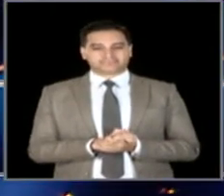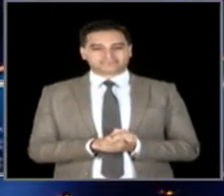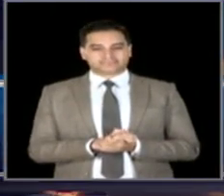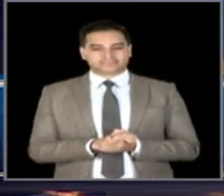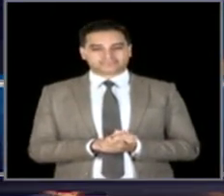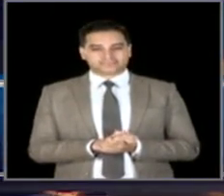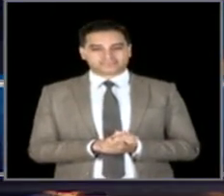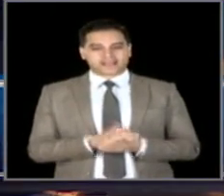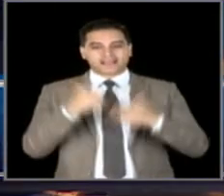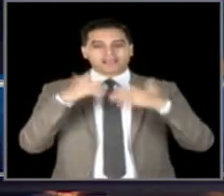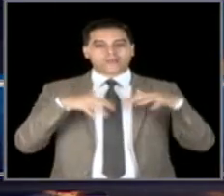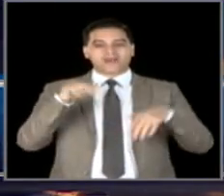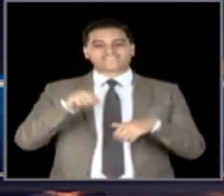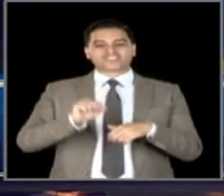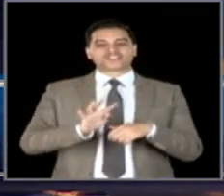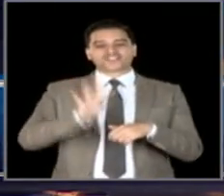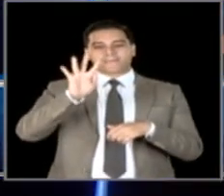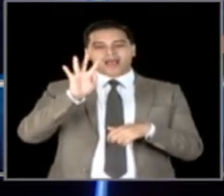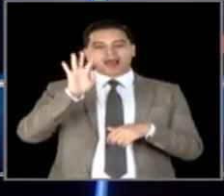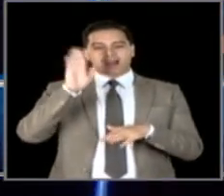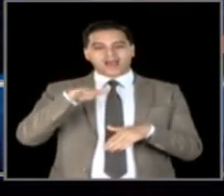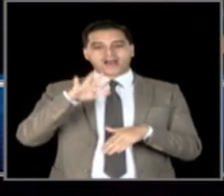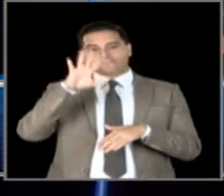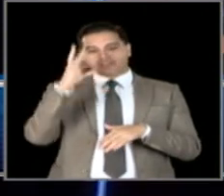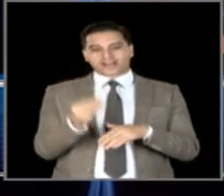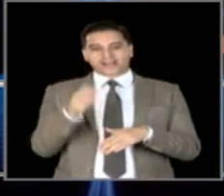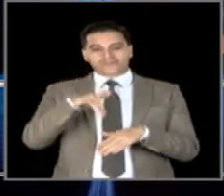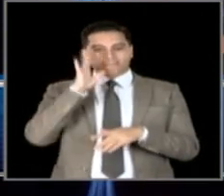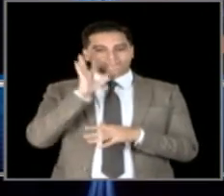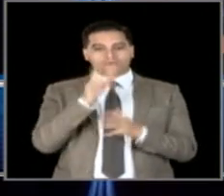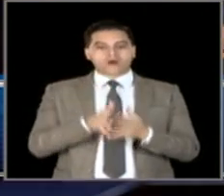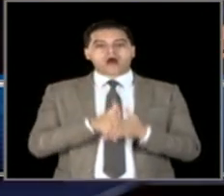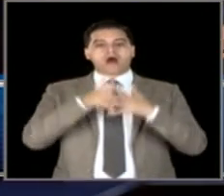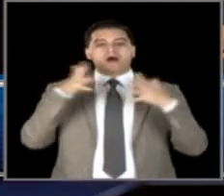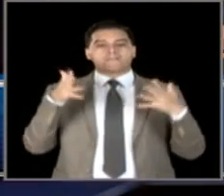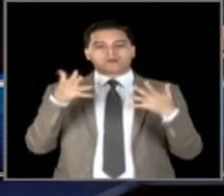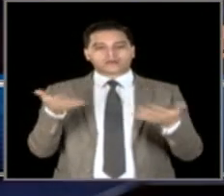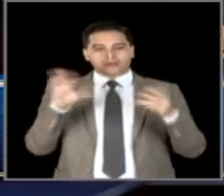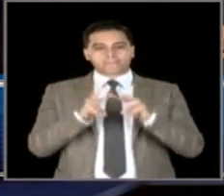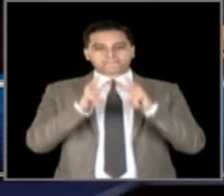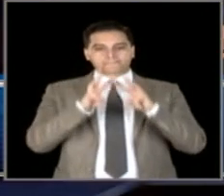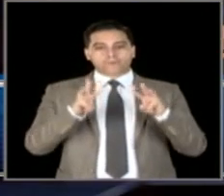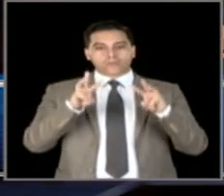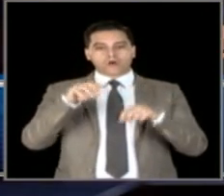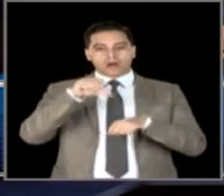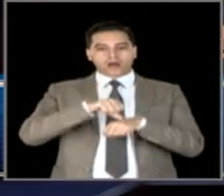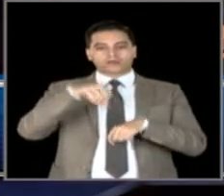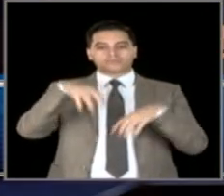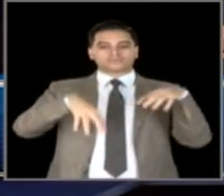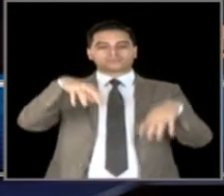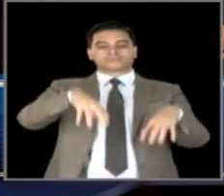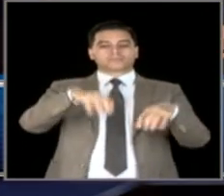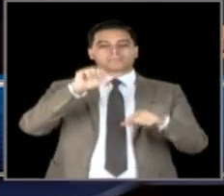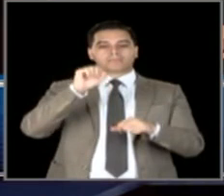هو دوله في شمال افريقيا تمتلك اكبر عدد من مواقع التراث العالمي